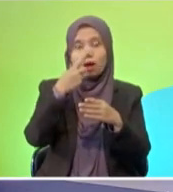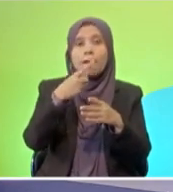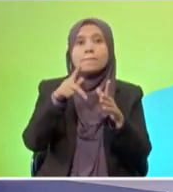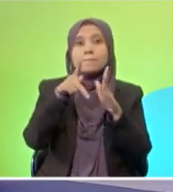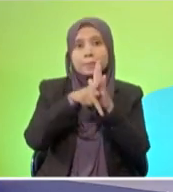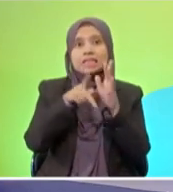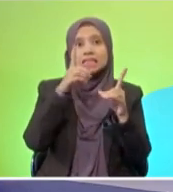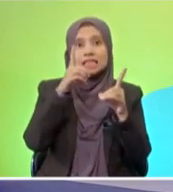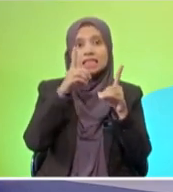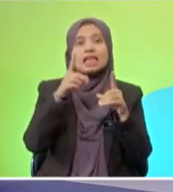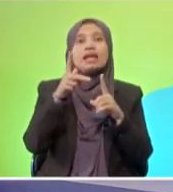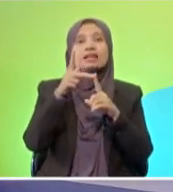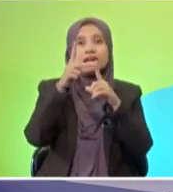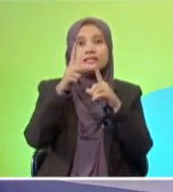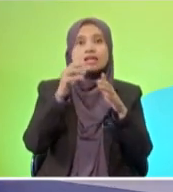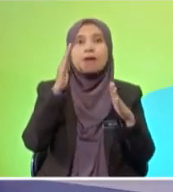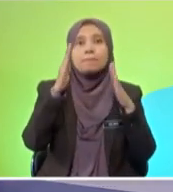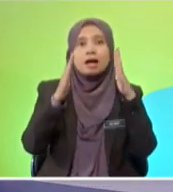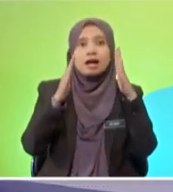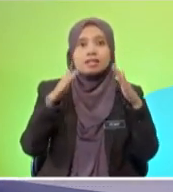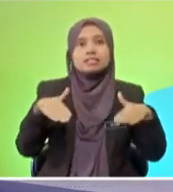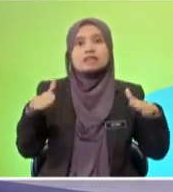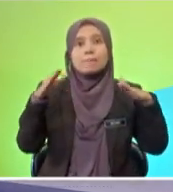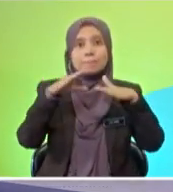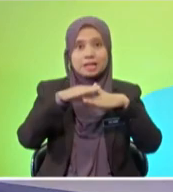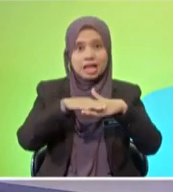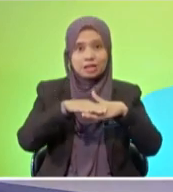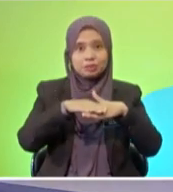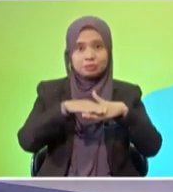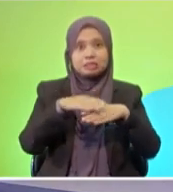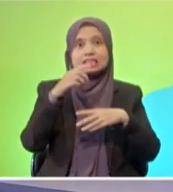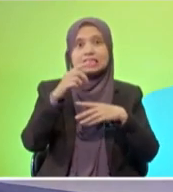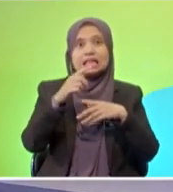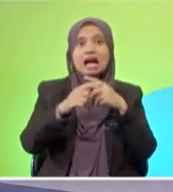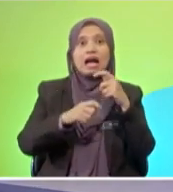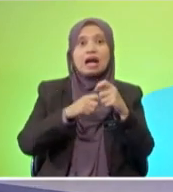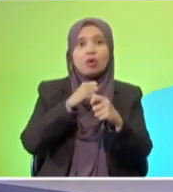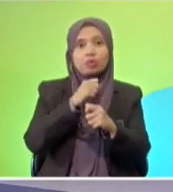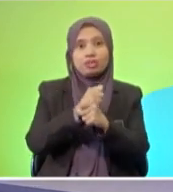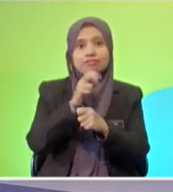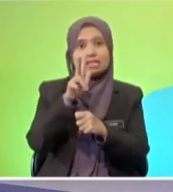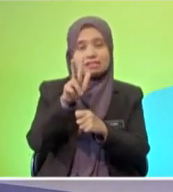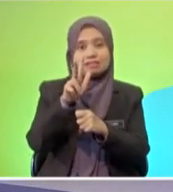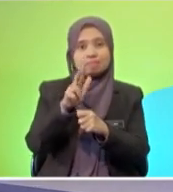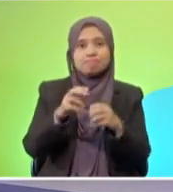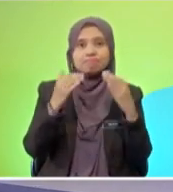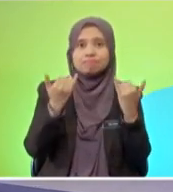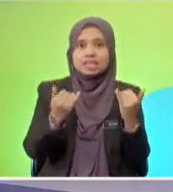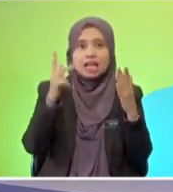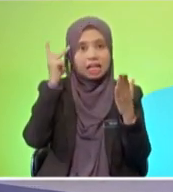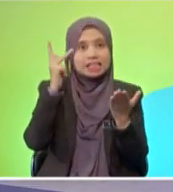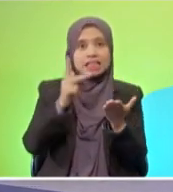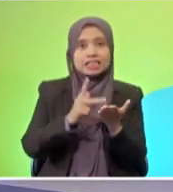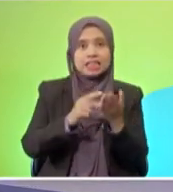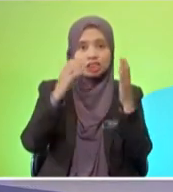khas bahasa Melayu tahun 3 jadi Untuk itu saya akan memperkenalkan guru penyampai kita